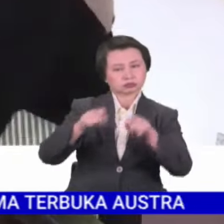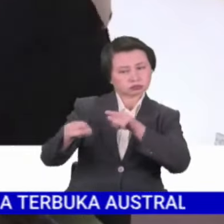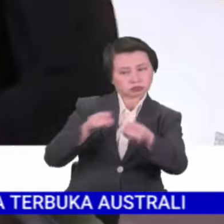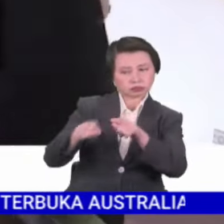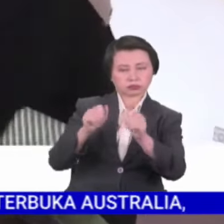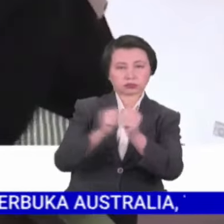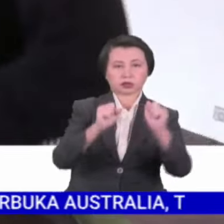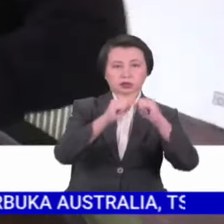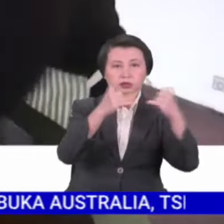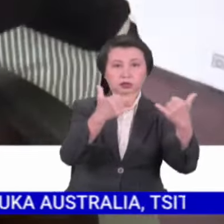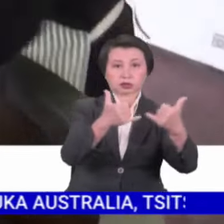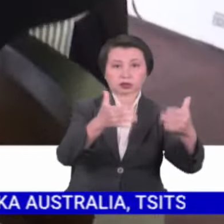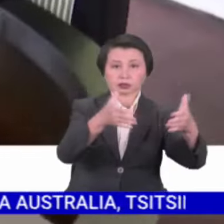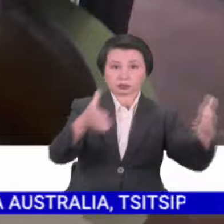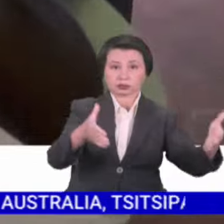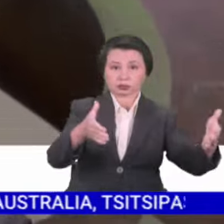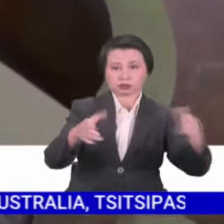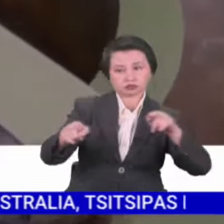dengan syarikat-syarikat besar.